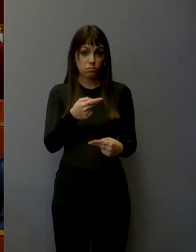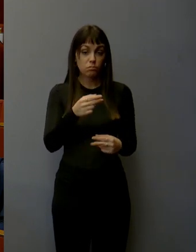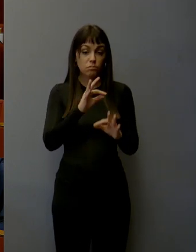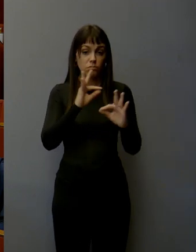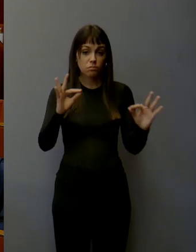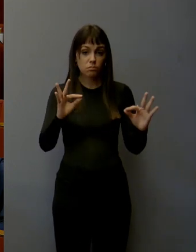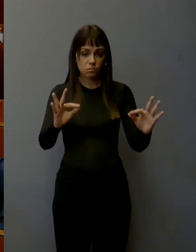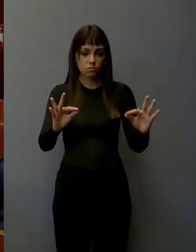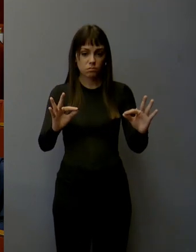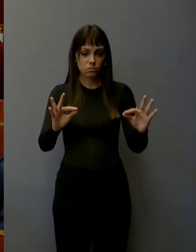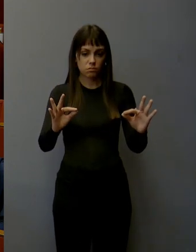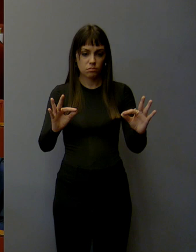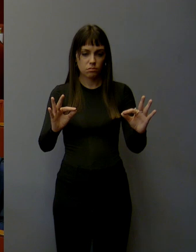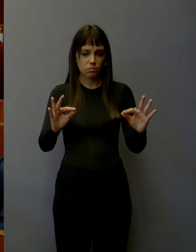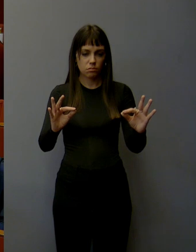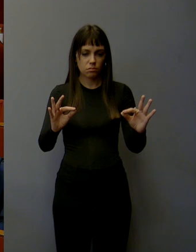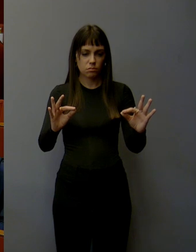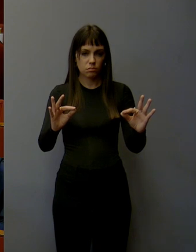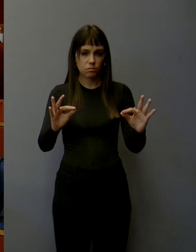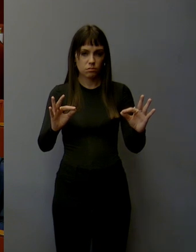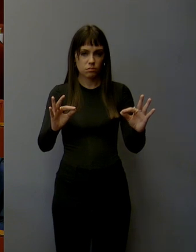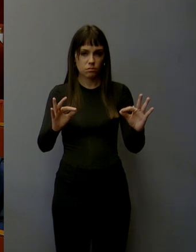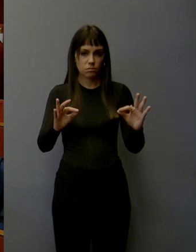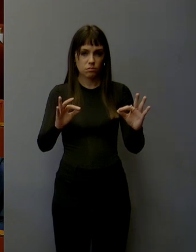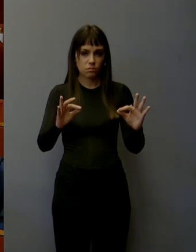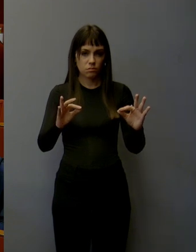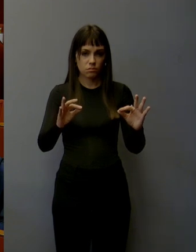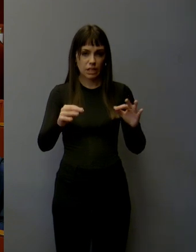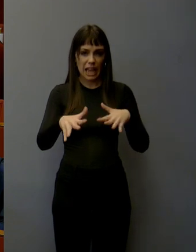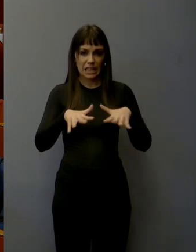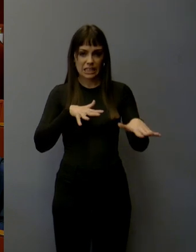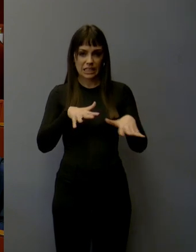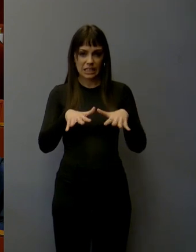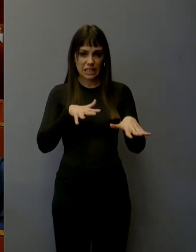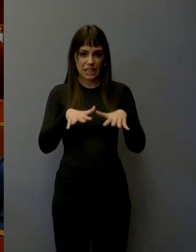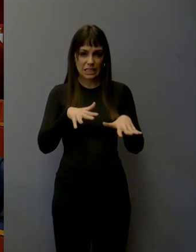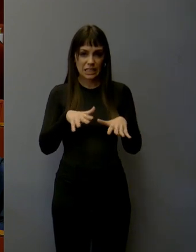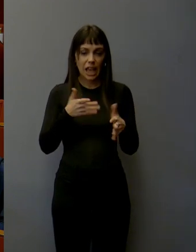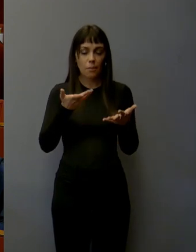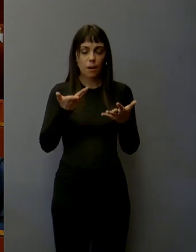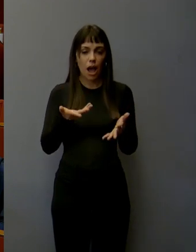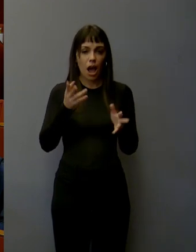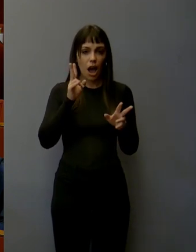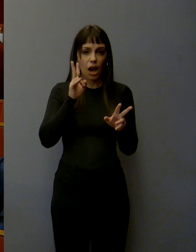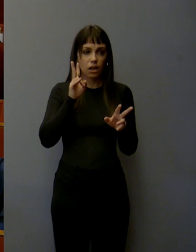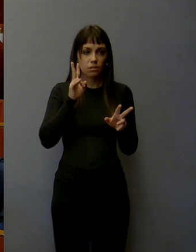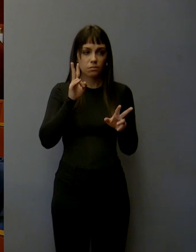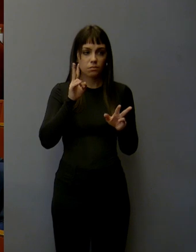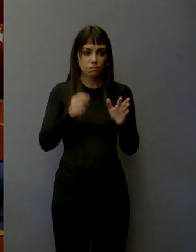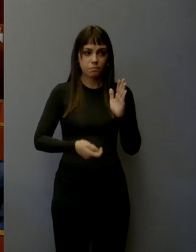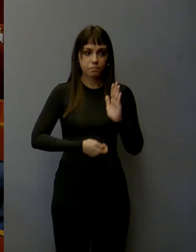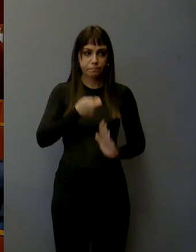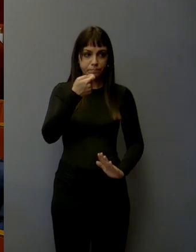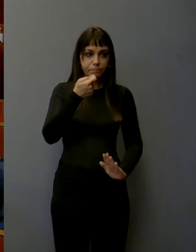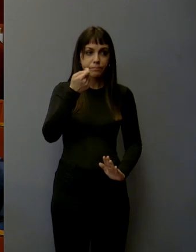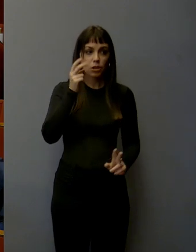potenzia No non è sì potenziare il sistema prevenzione e controllo per contrastare l'immigrazione regolare garantire